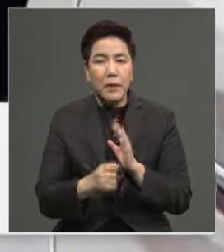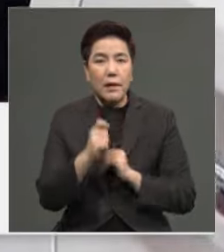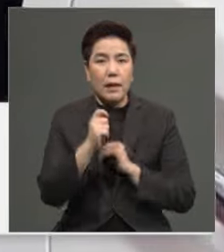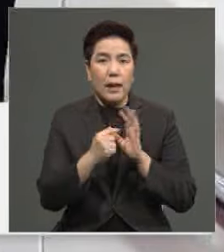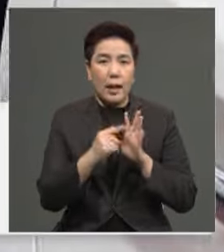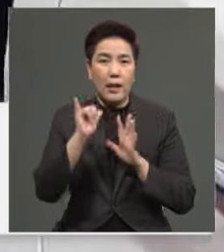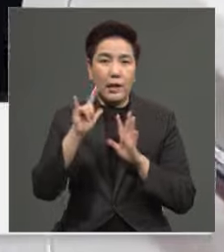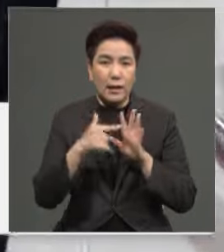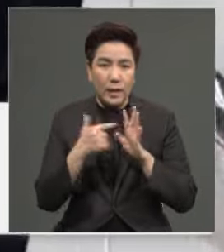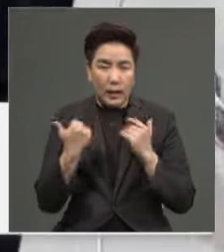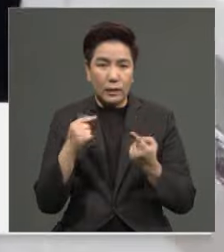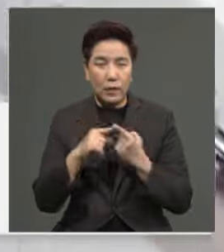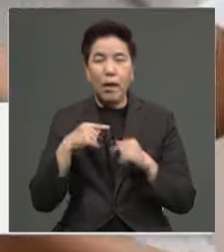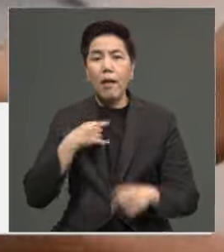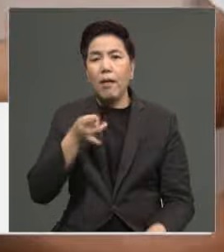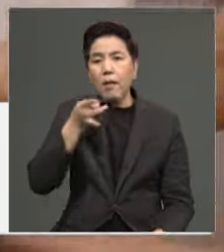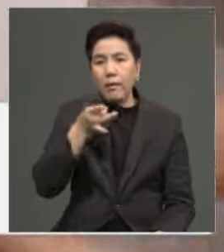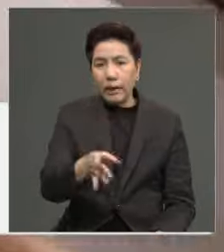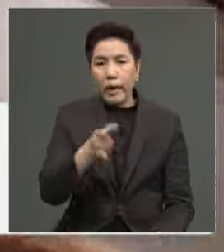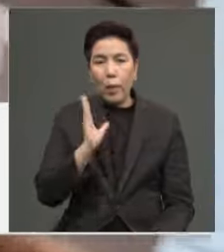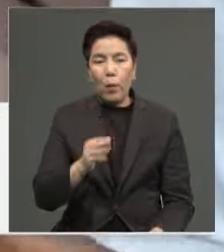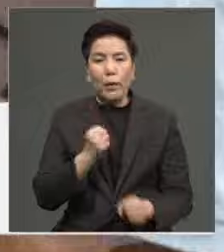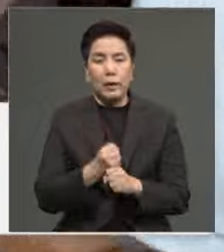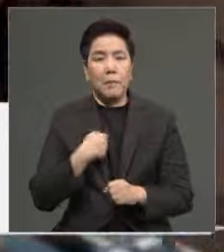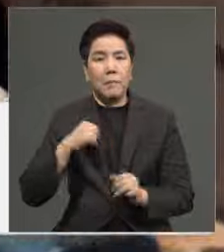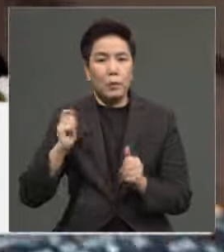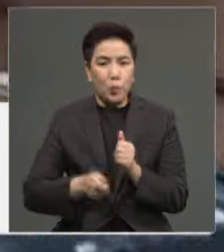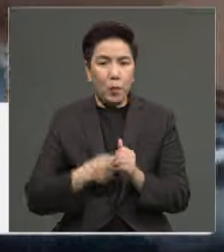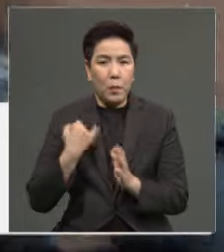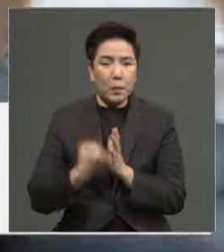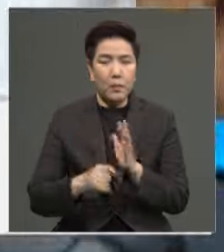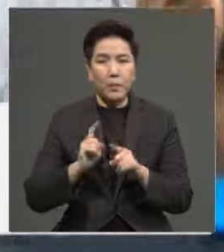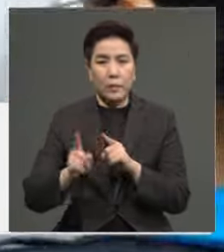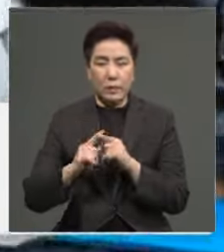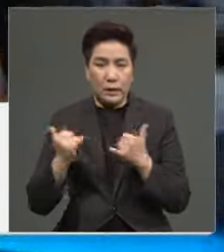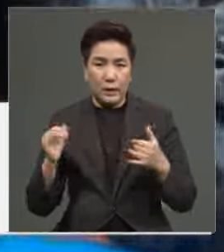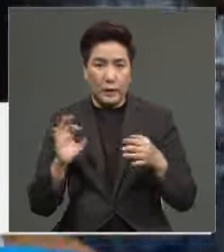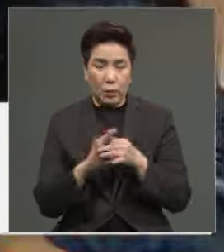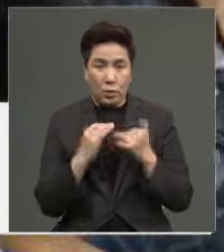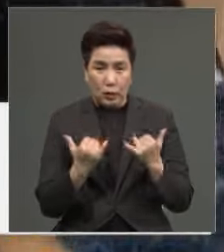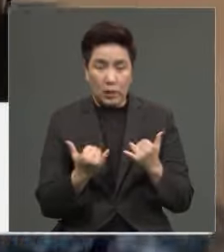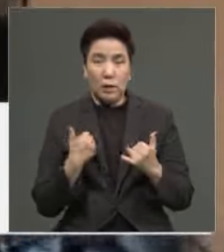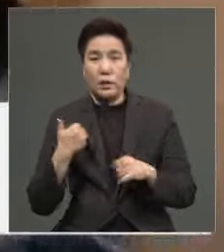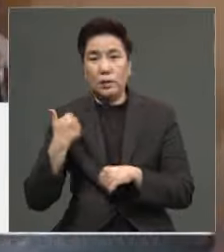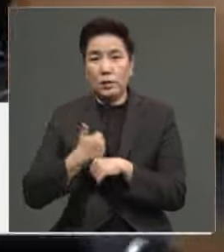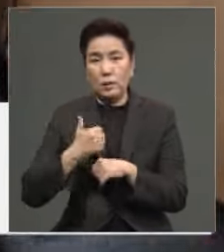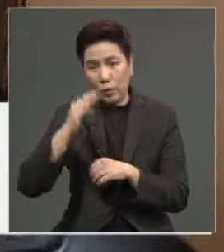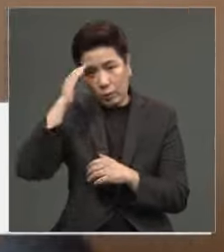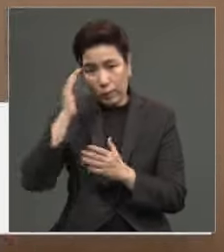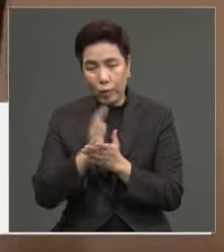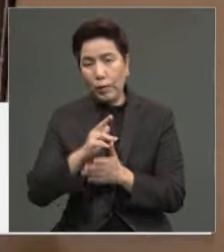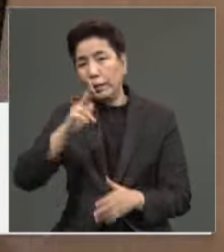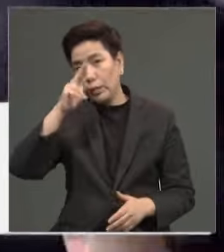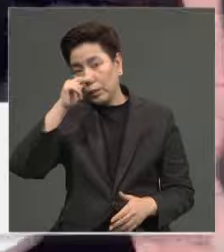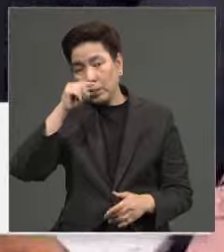พนักงานสอบสวนเพื่อแกล้งให้บุคคลต้องรับโทษแล้วก็รับโทษหนักขึ้นทางด้านของผู้ับการสนพระโขนงครับ